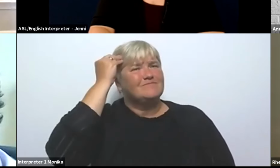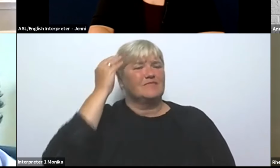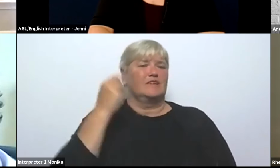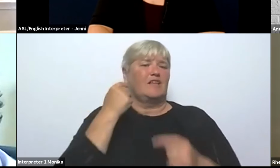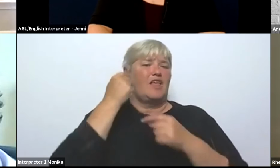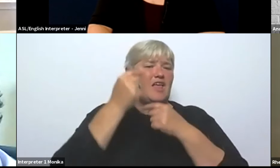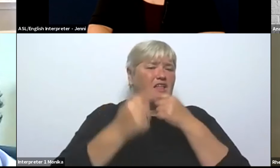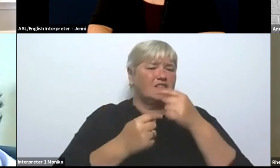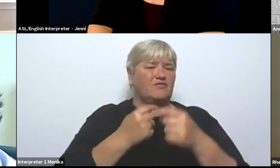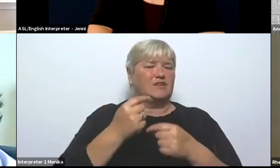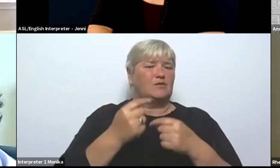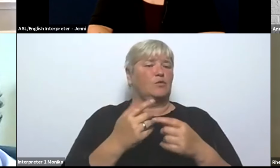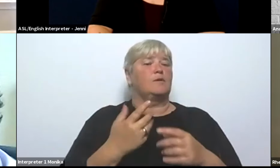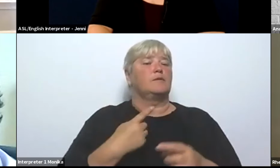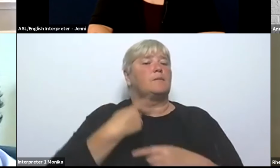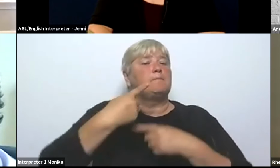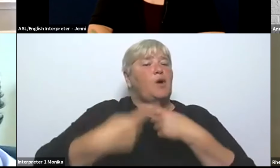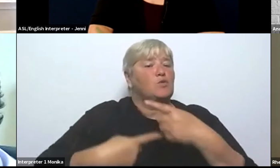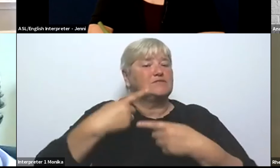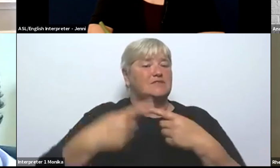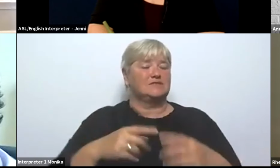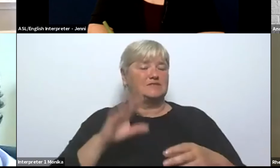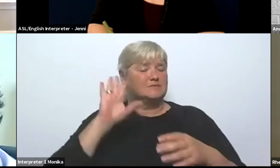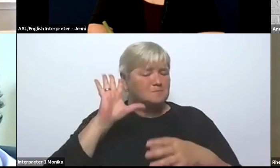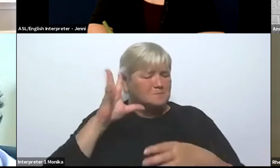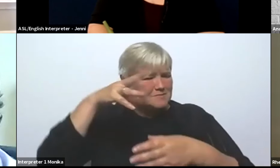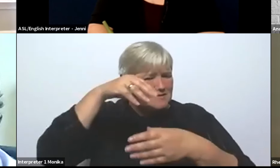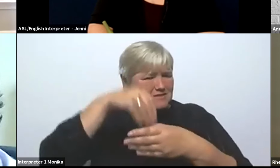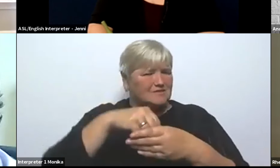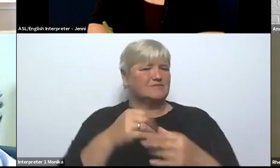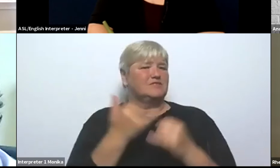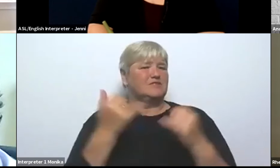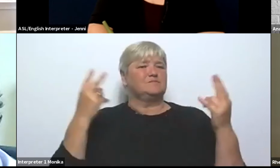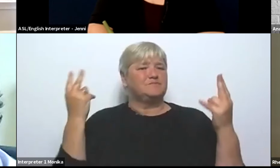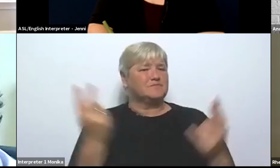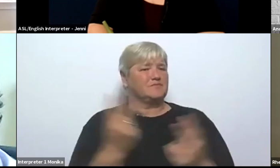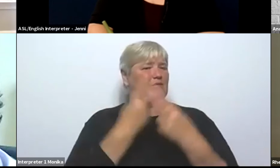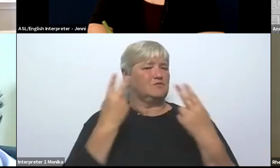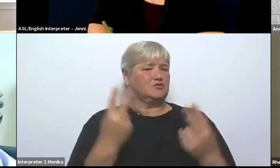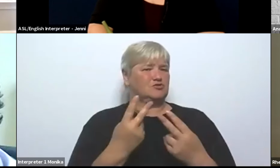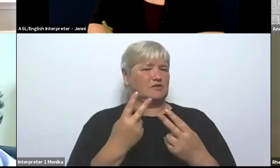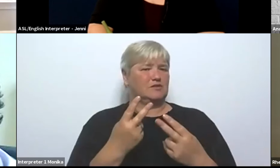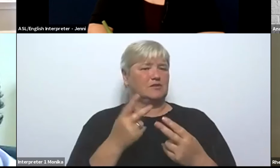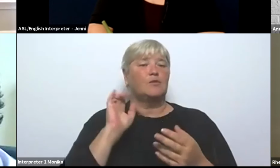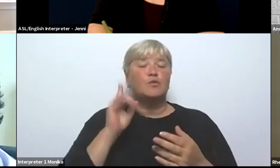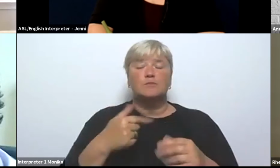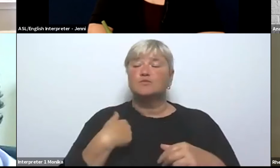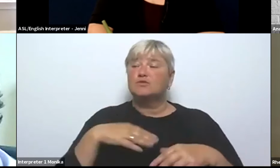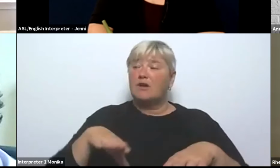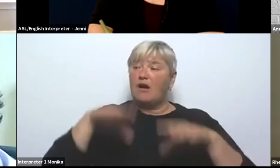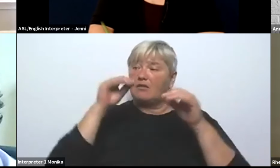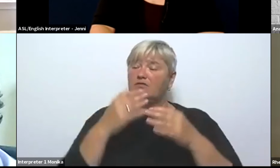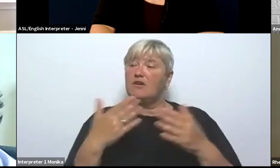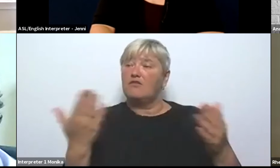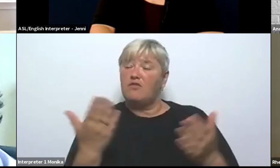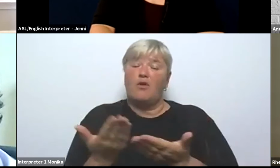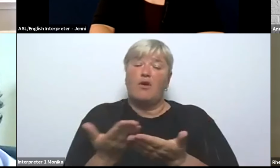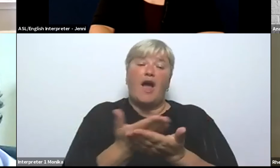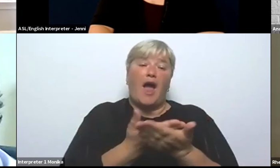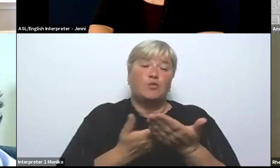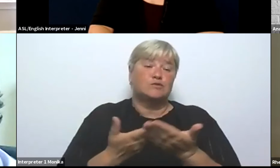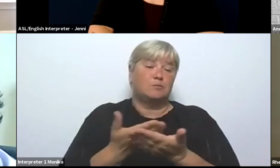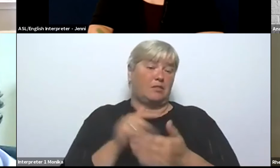Entwicklungsprozess Beteiligten wirklich verankert. Und ich glaube, wir müssen da sogar im Bereich der Ausbildung ansetzen. Ich sehe viele Entwickler,